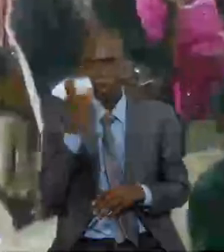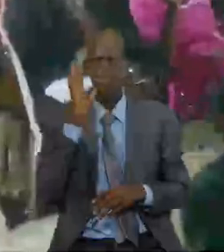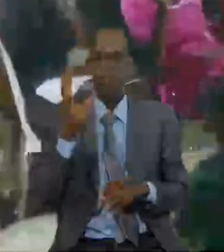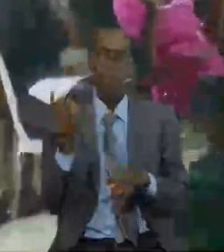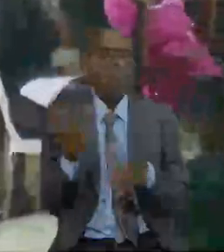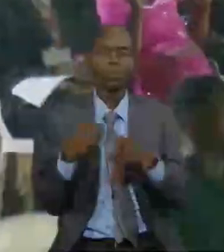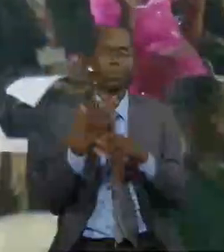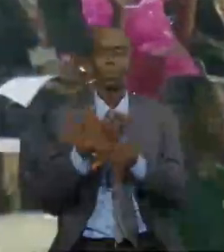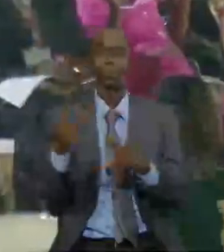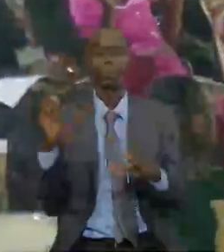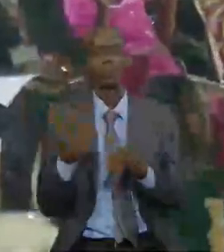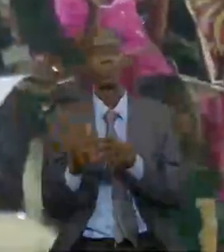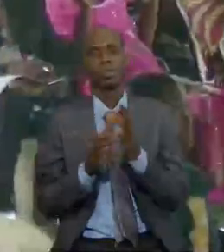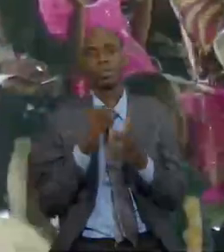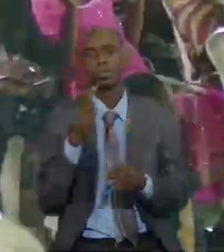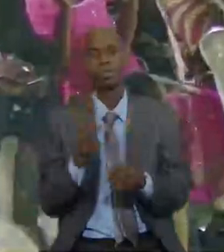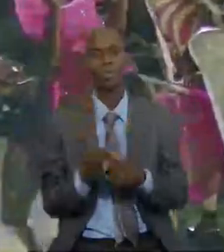disparaître